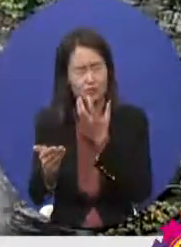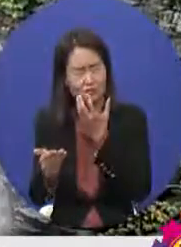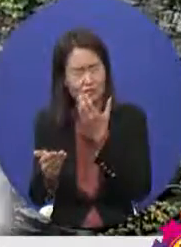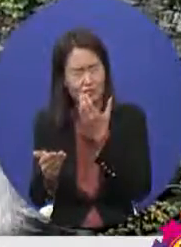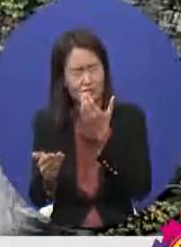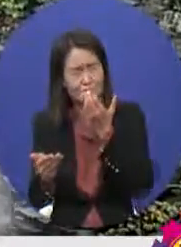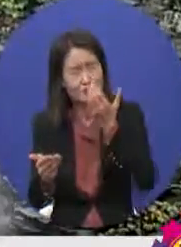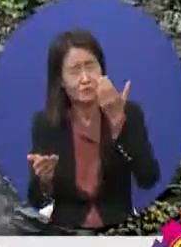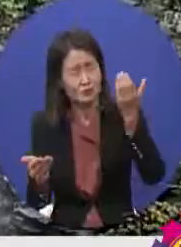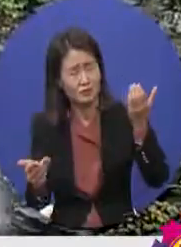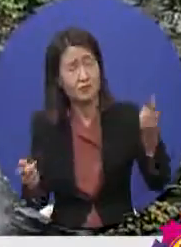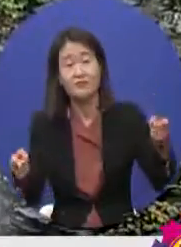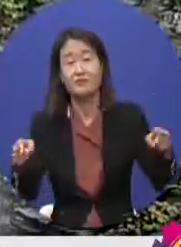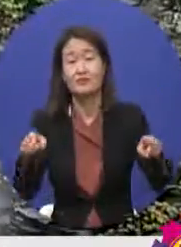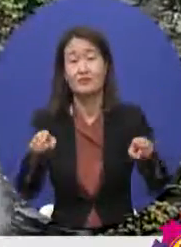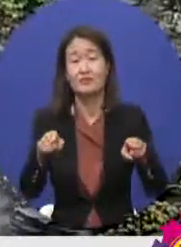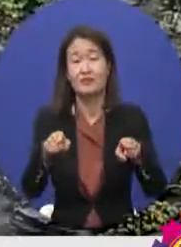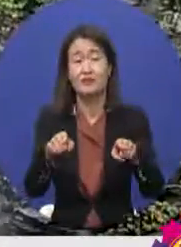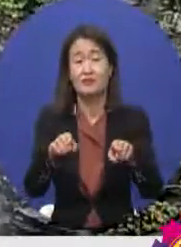꿈도 따라